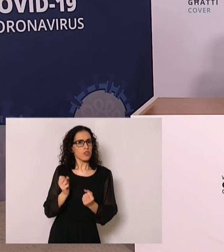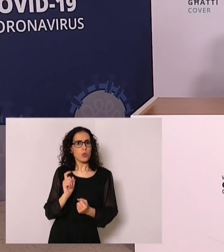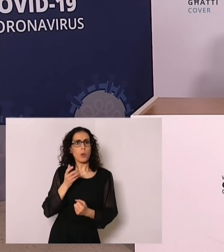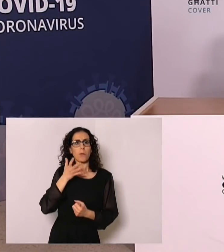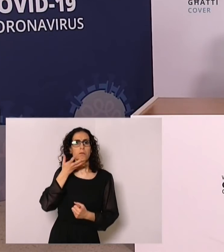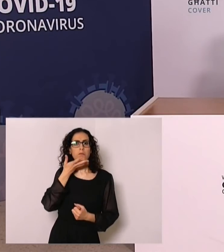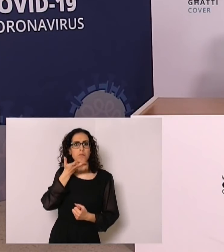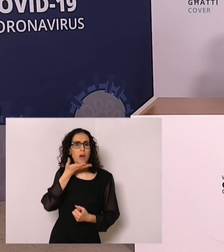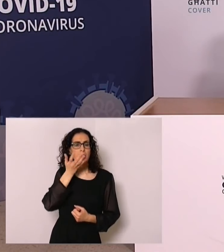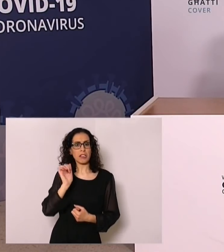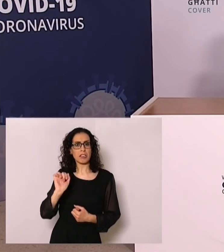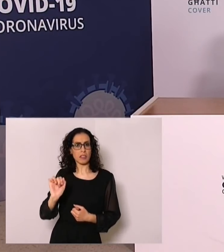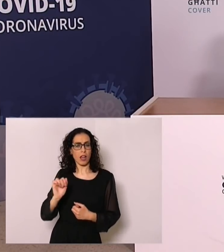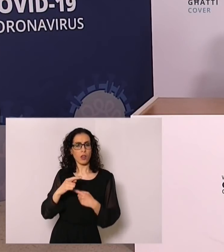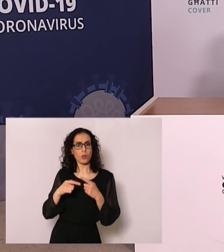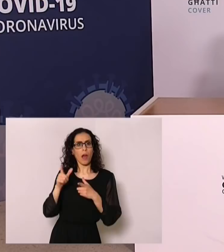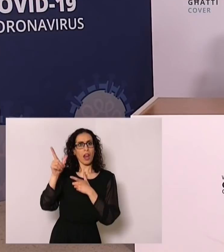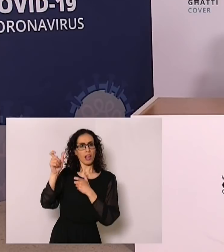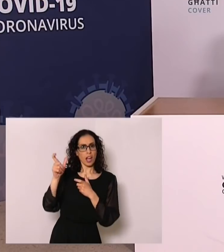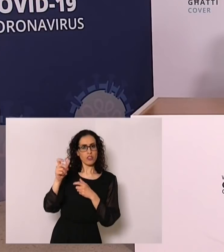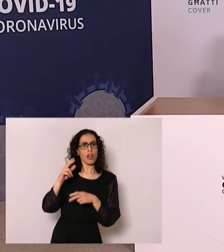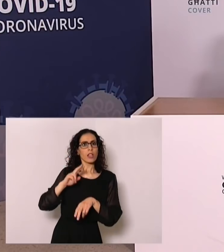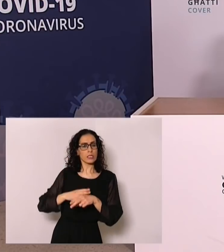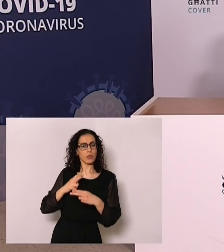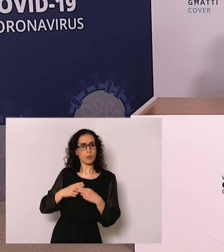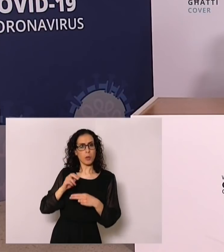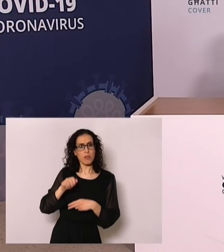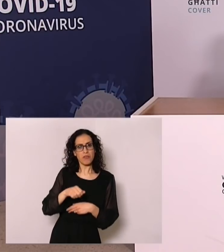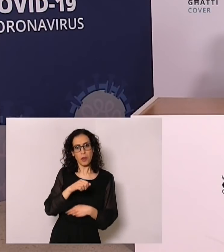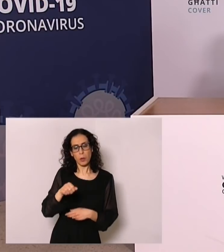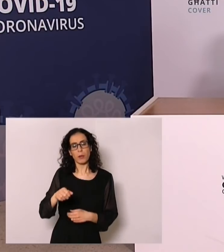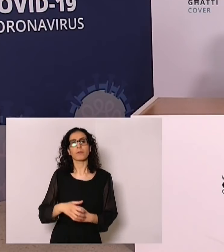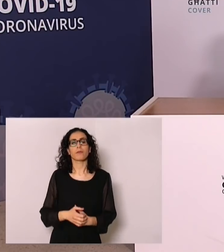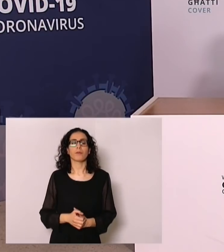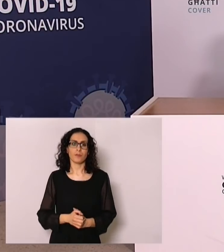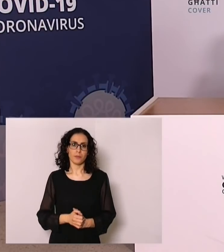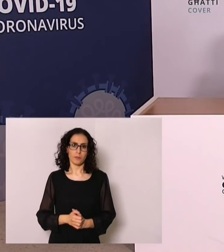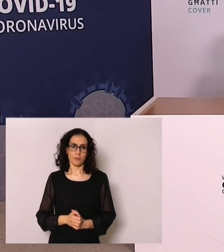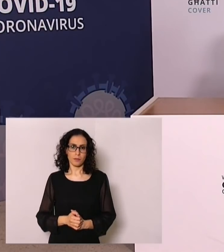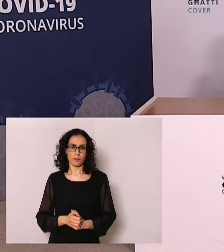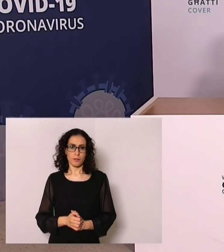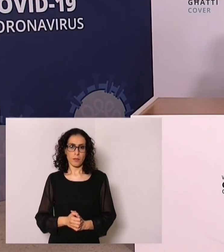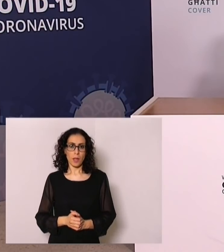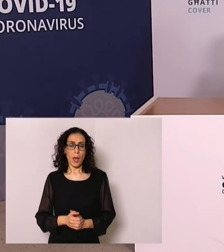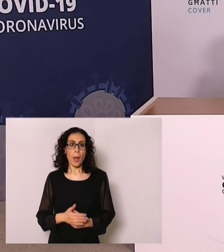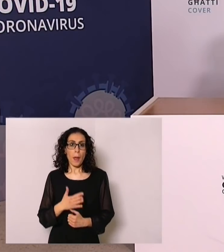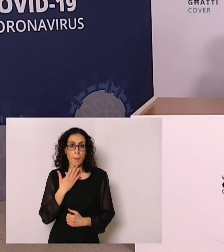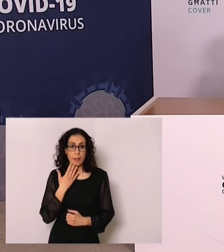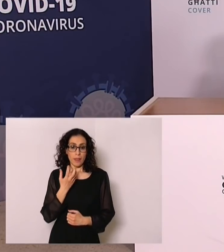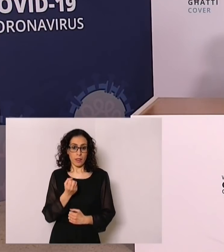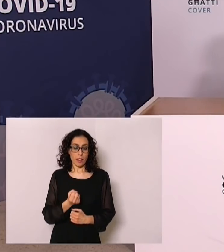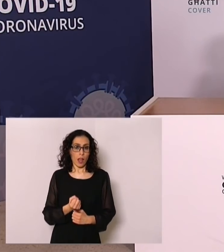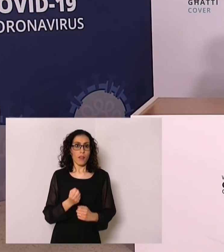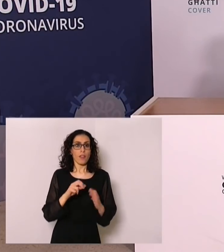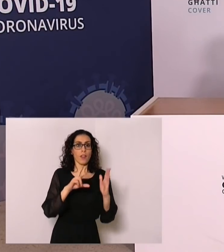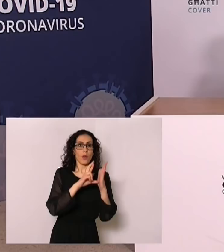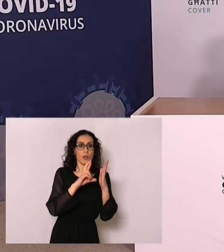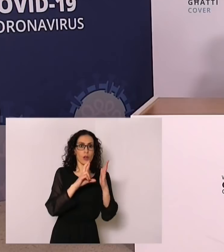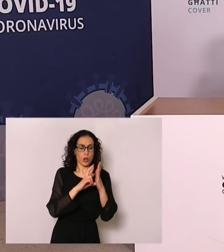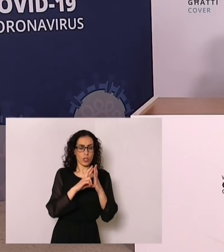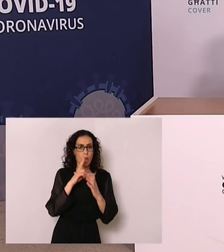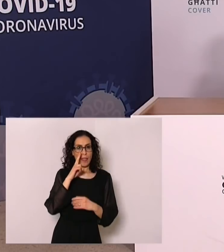l-parir tiegħek? Aħna qegħdin meta nkun hemm dawn il-miżuri nagħmlu risk